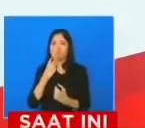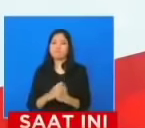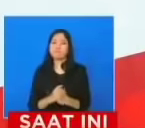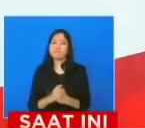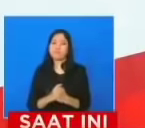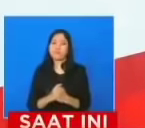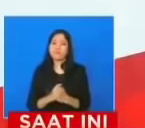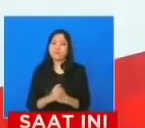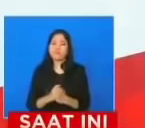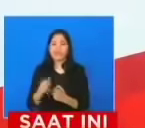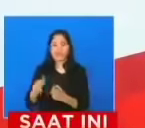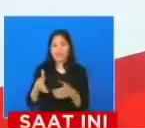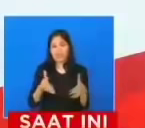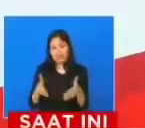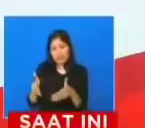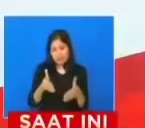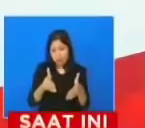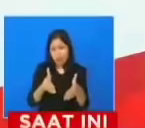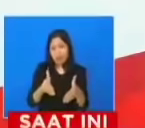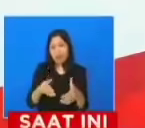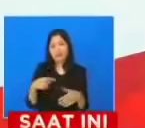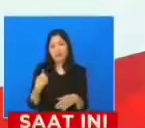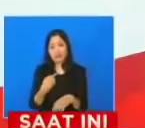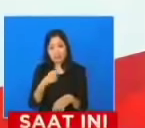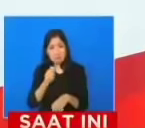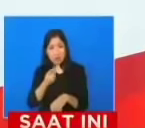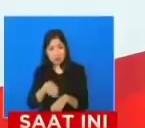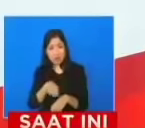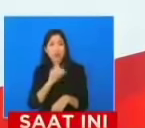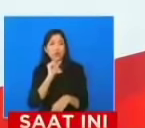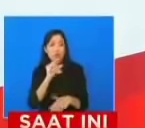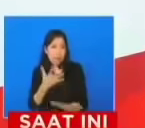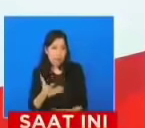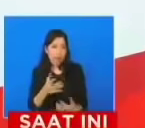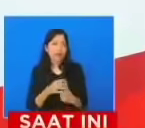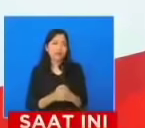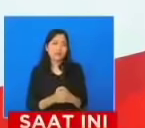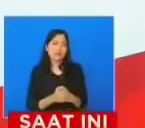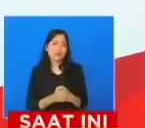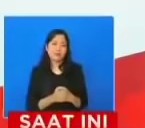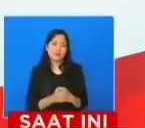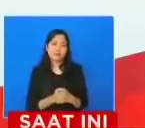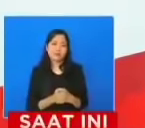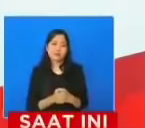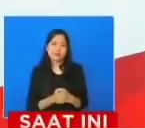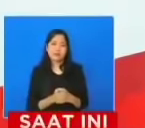Strategi ini kita lakukan dalam rangka untuk mengefektifkan,